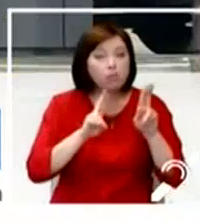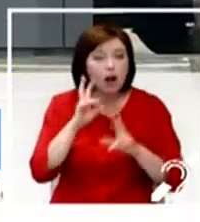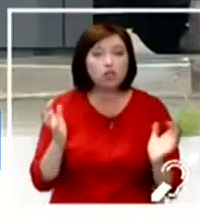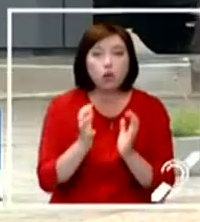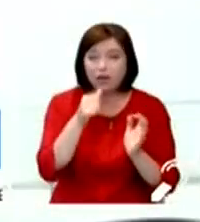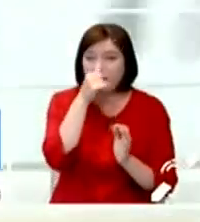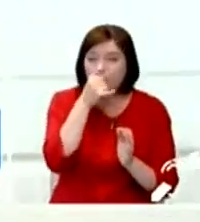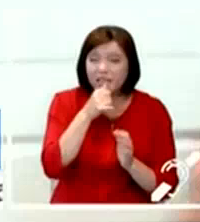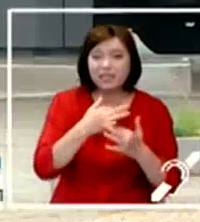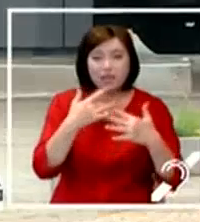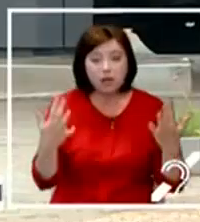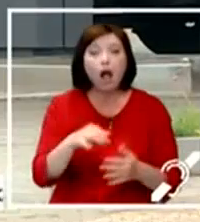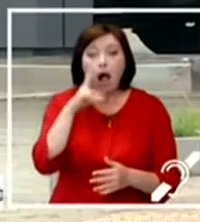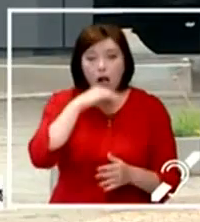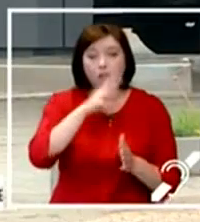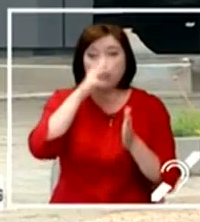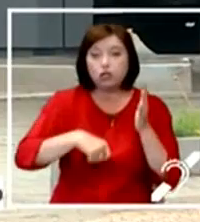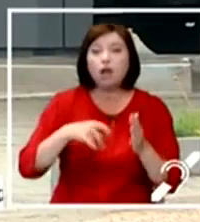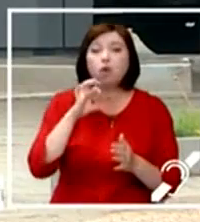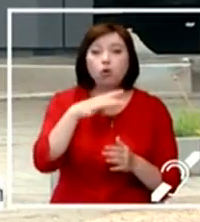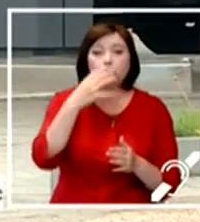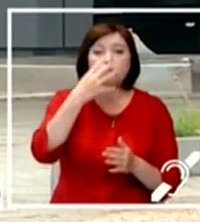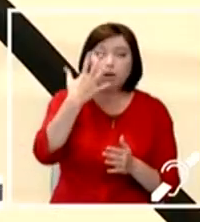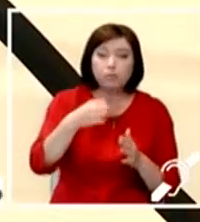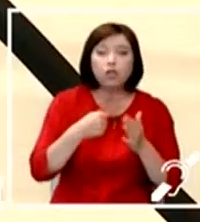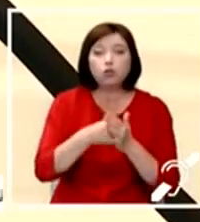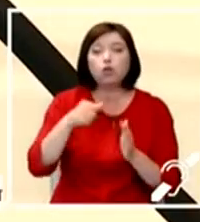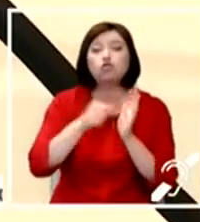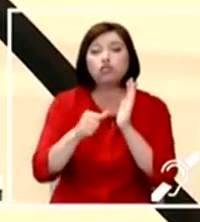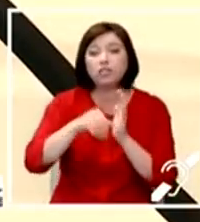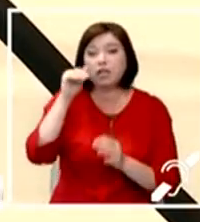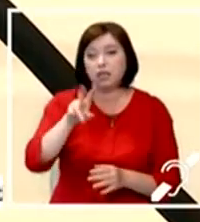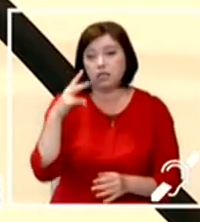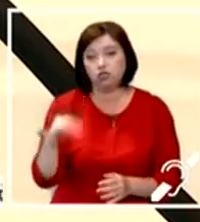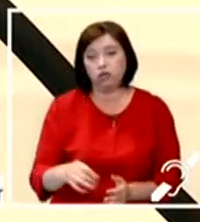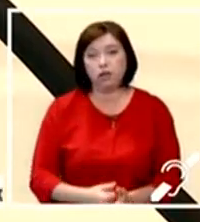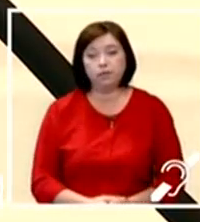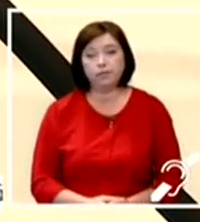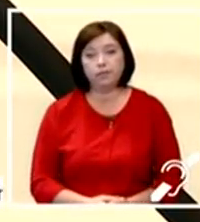produselor petroliere riscă amenzi de la 45 la 60 de mii de lei.